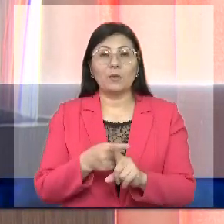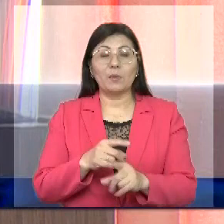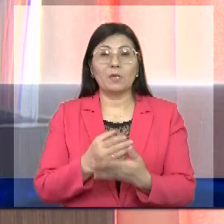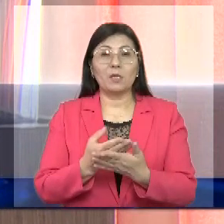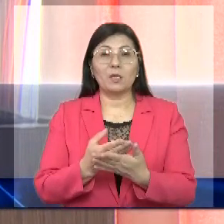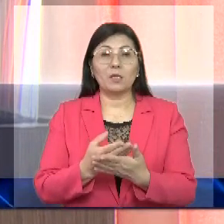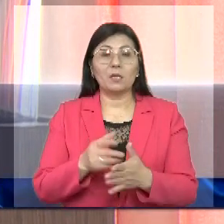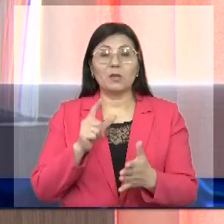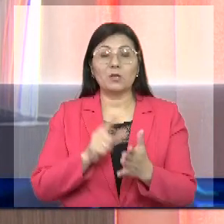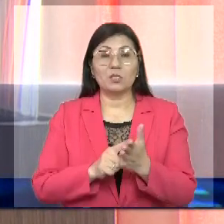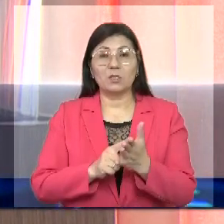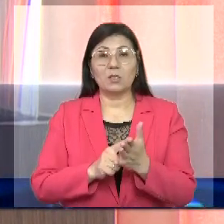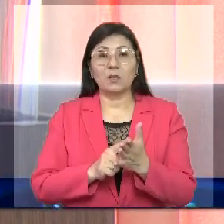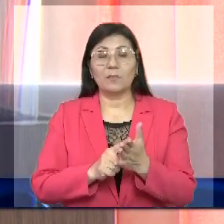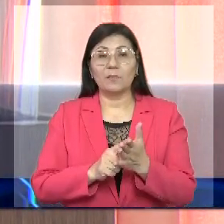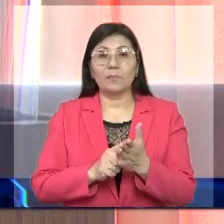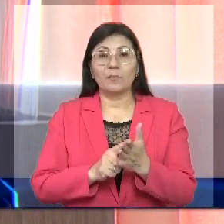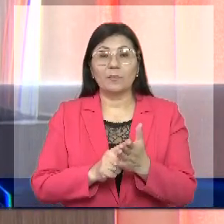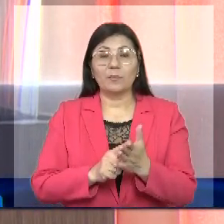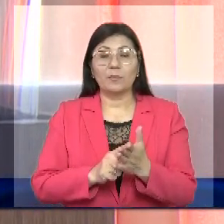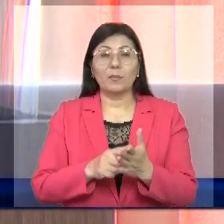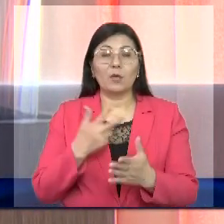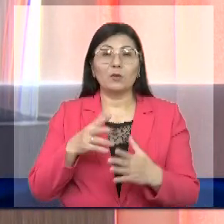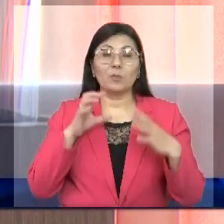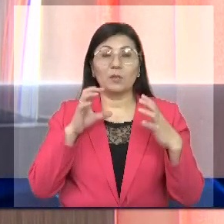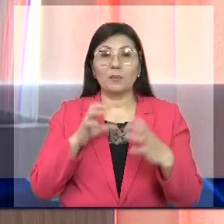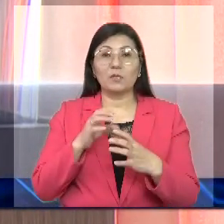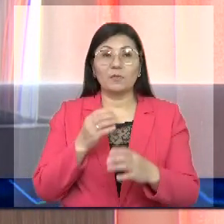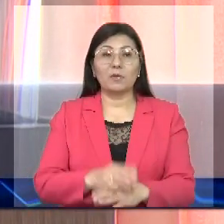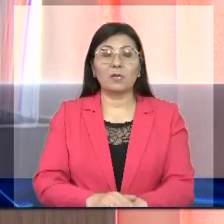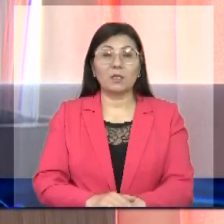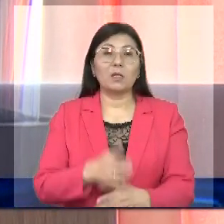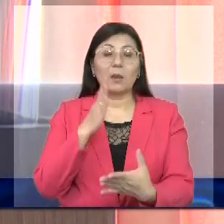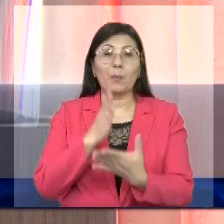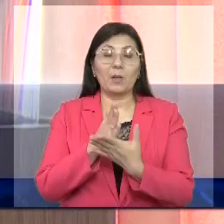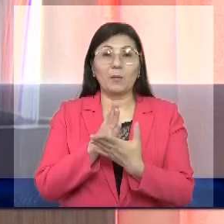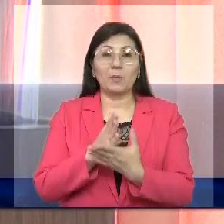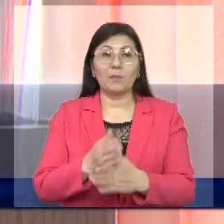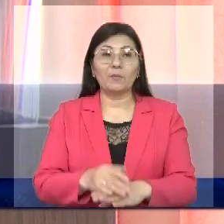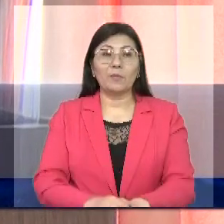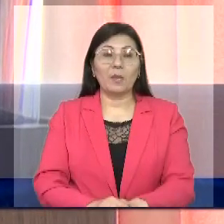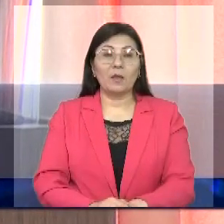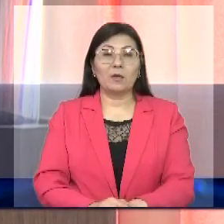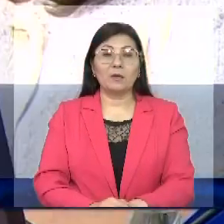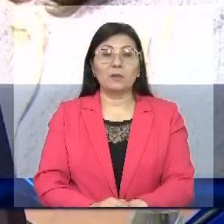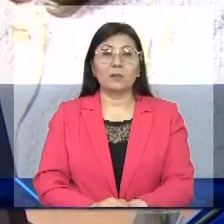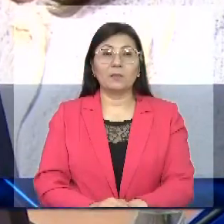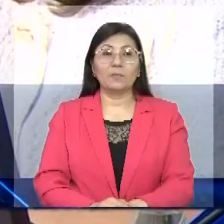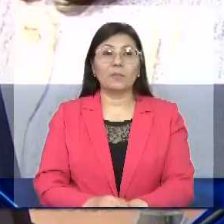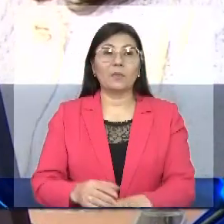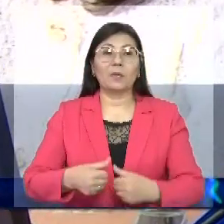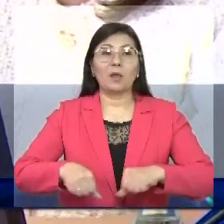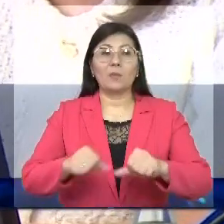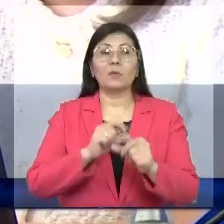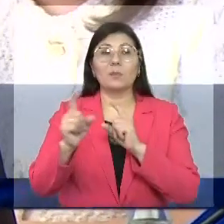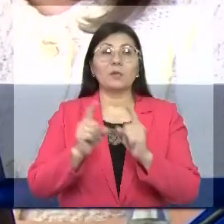мотопомба, 7 вахтовка, 3 бірлік автобус, трикол, 14 жүзу құралы және де 10 қосалқы жабдықтар дайындалды. Комиссия